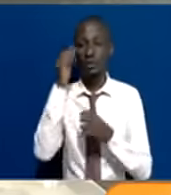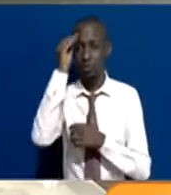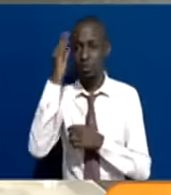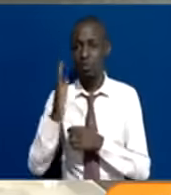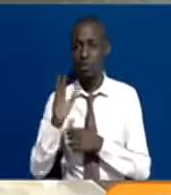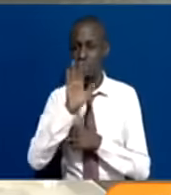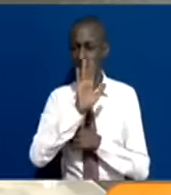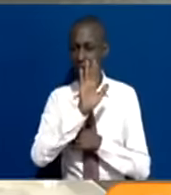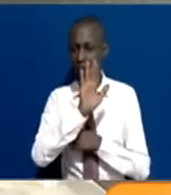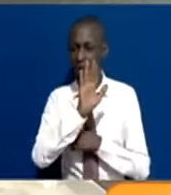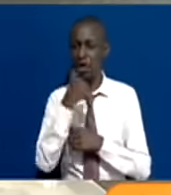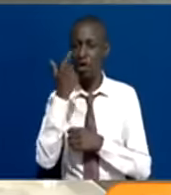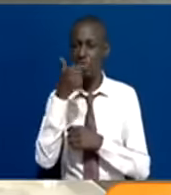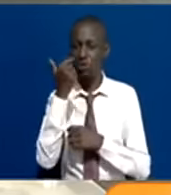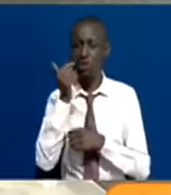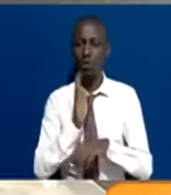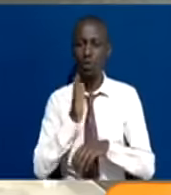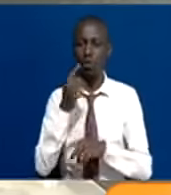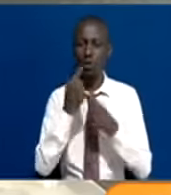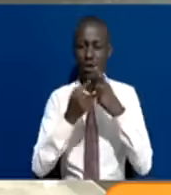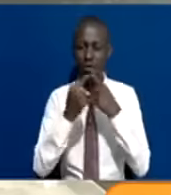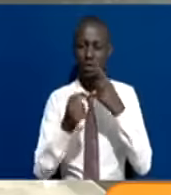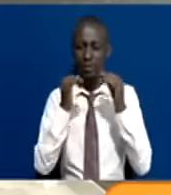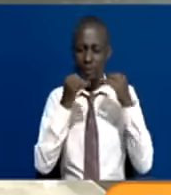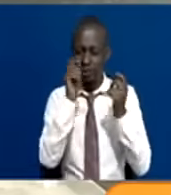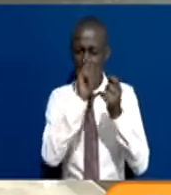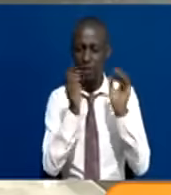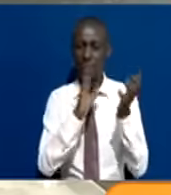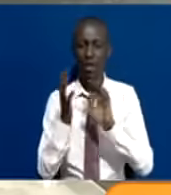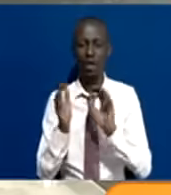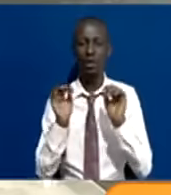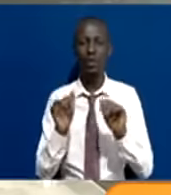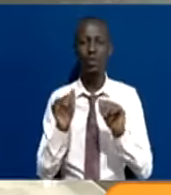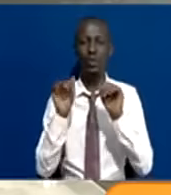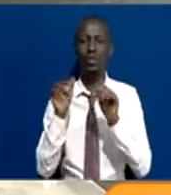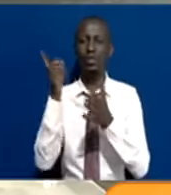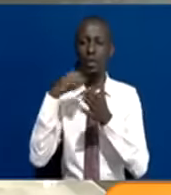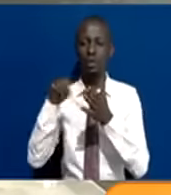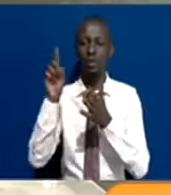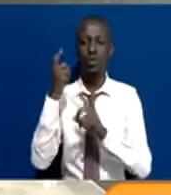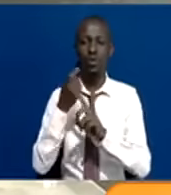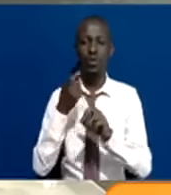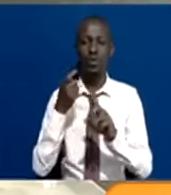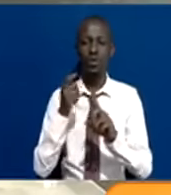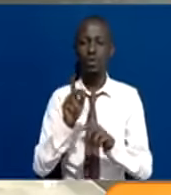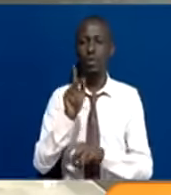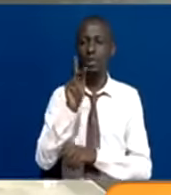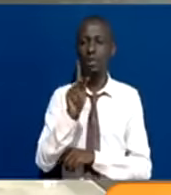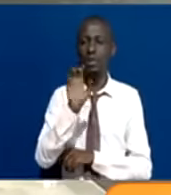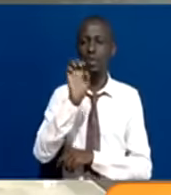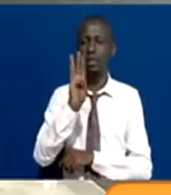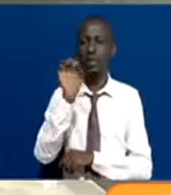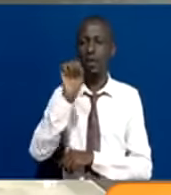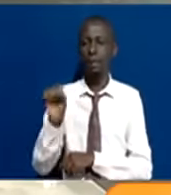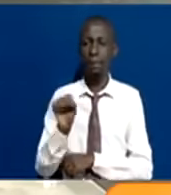ambao wamefanya vipimo kwa zaidi ya mwaka mmoja, sasa wanasubiri kupata idhini kutoka kwa shirika la kukadiria ubora wa bidhaa